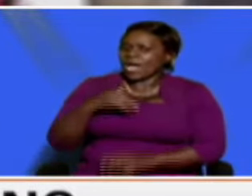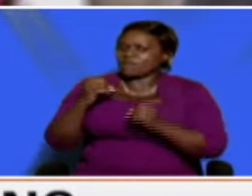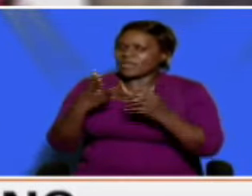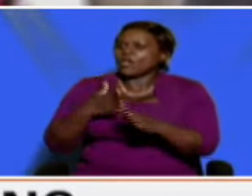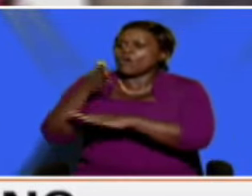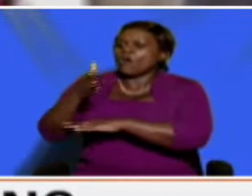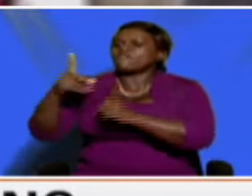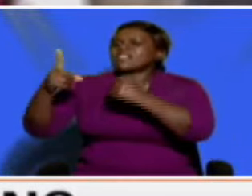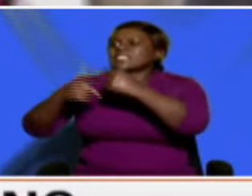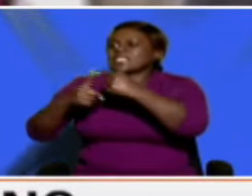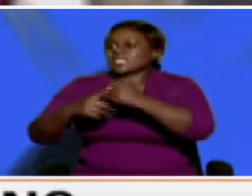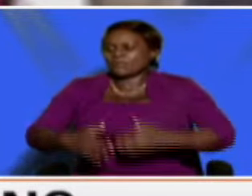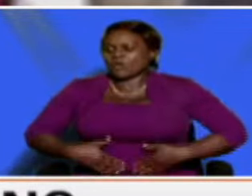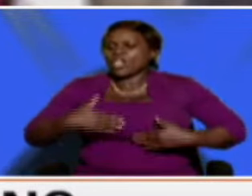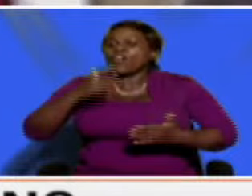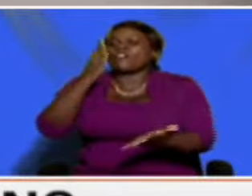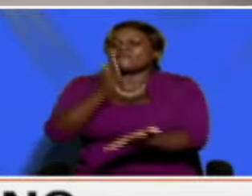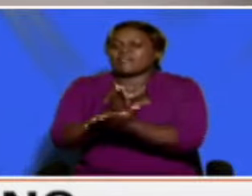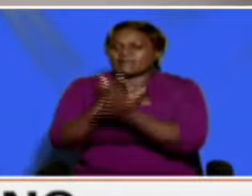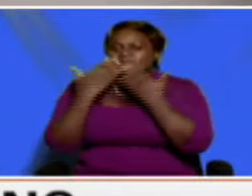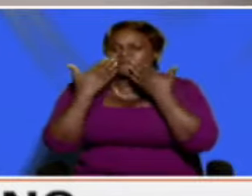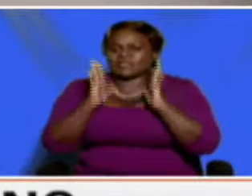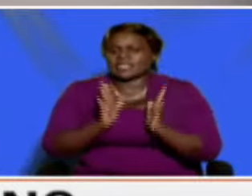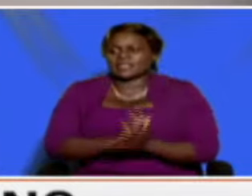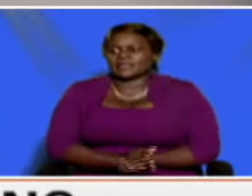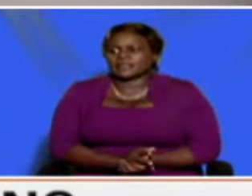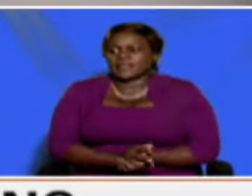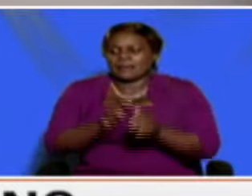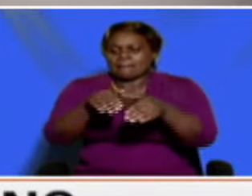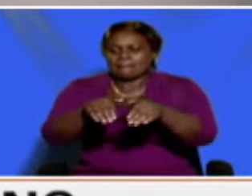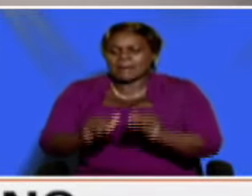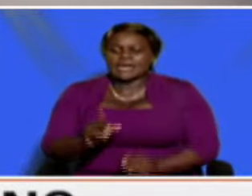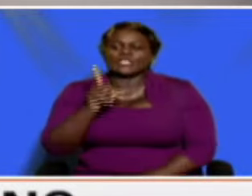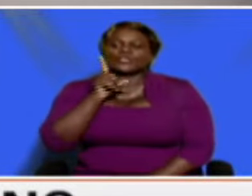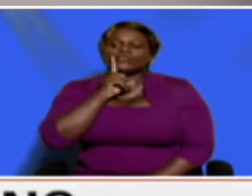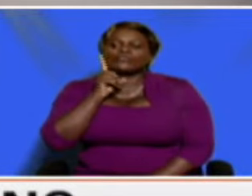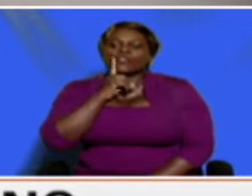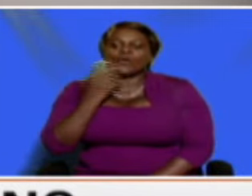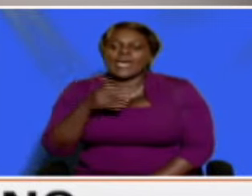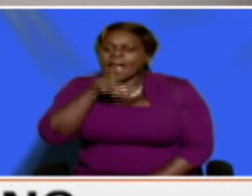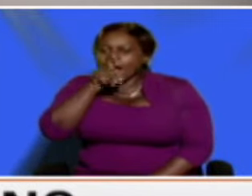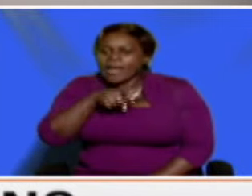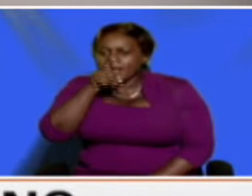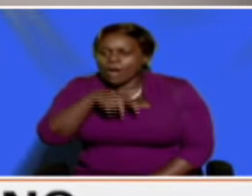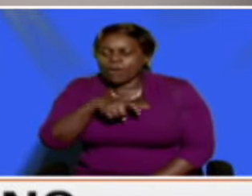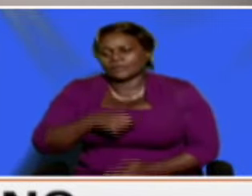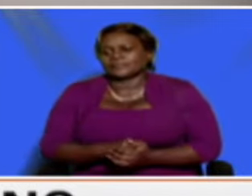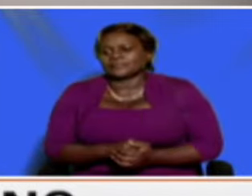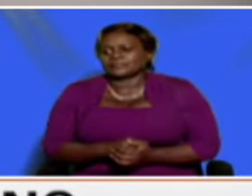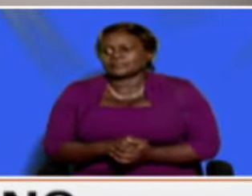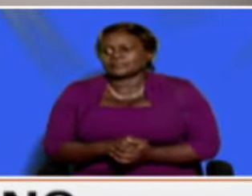more than 6 bodies. We've just confirmed that. Ibrahim atazikwa hapo kesho katika makaburi ya Kariakoo kwa mujibu wa dini ya